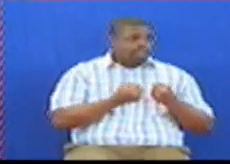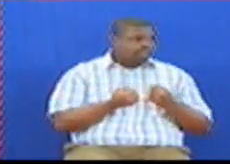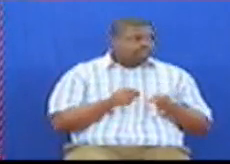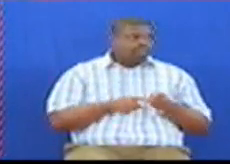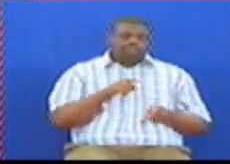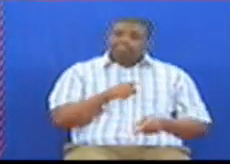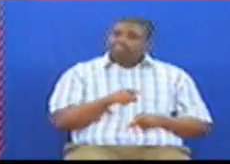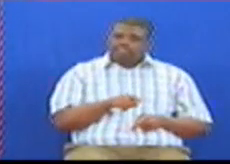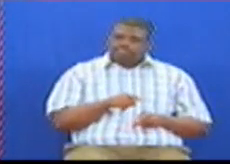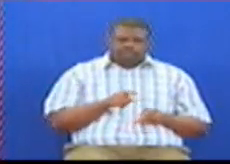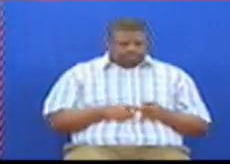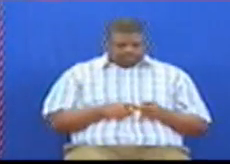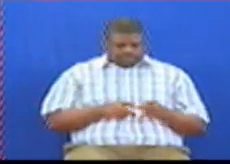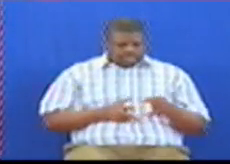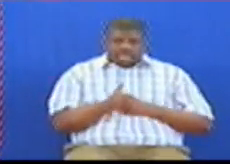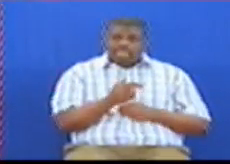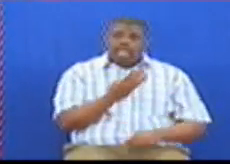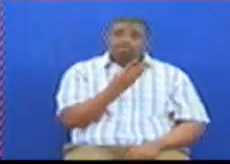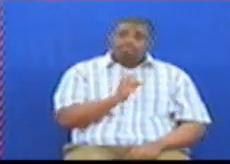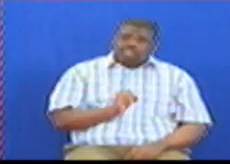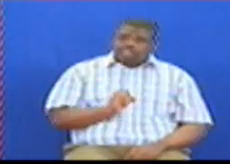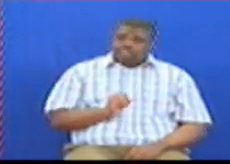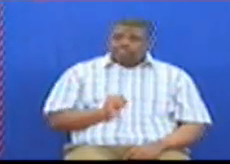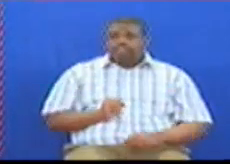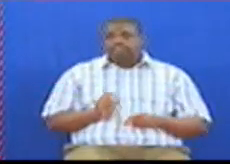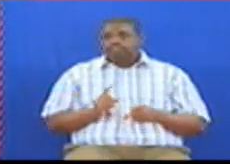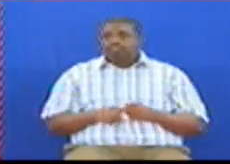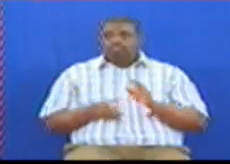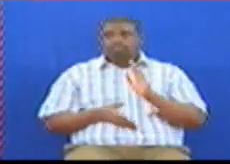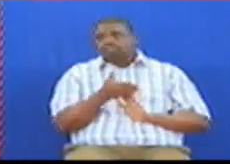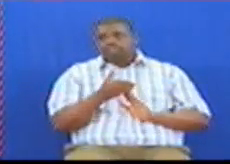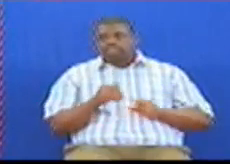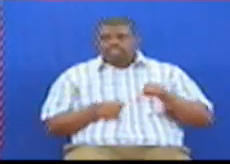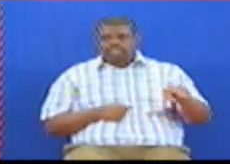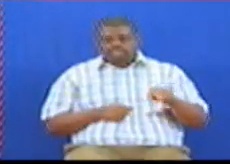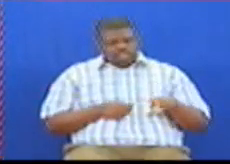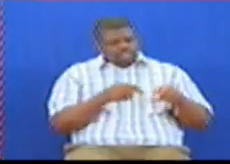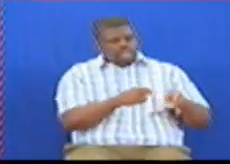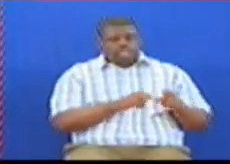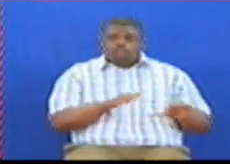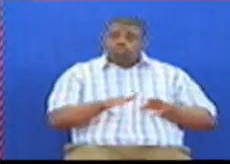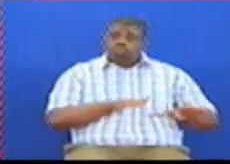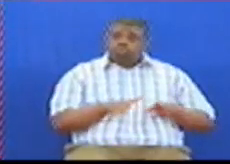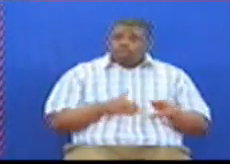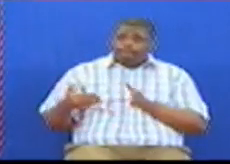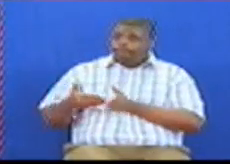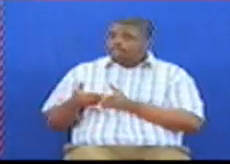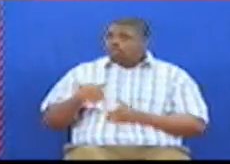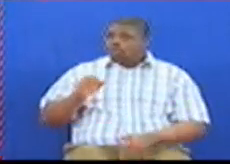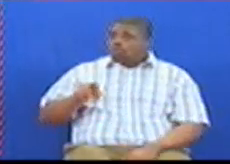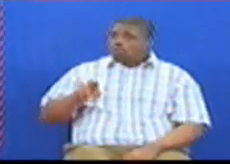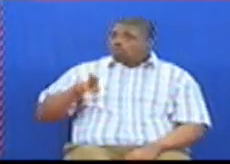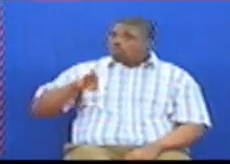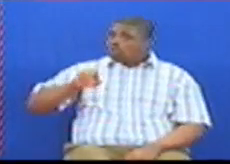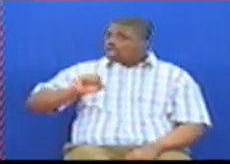ni kubwa sana, inakata takriban 40 kuanzia hapa Kiegea ambapo daraja hili hapo lilikuwa linasumbua juzi la Town Road mpaka kuelekea Ruambuyuni, linakwenda